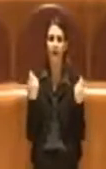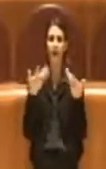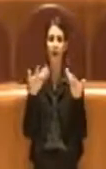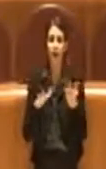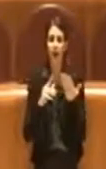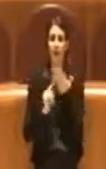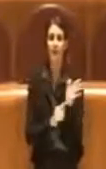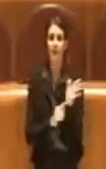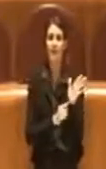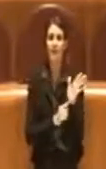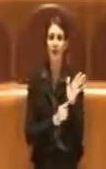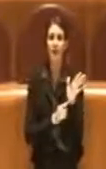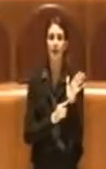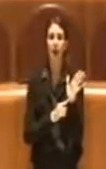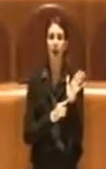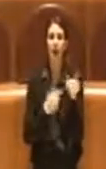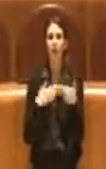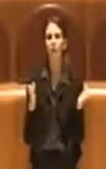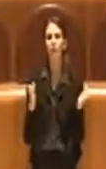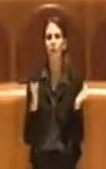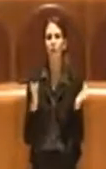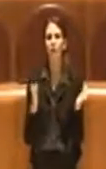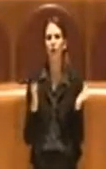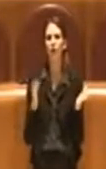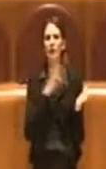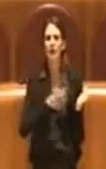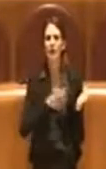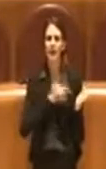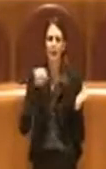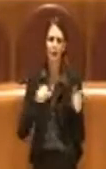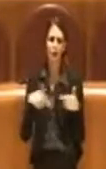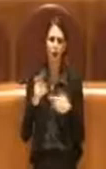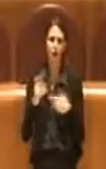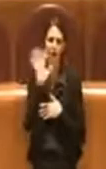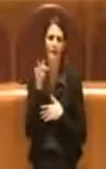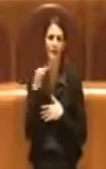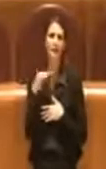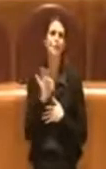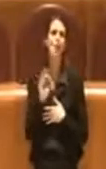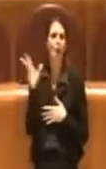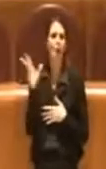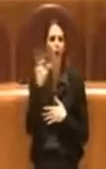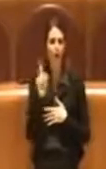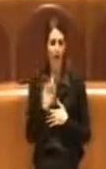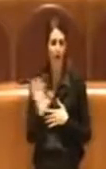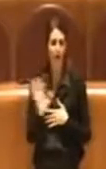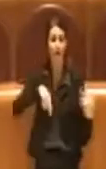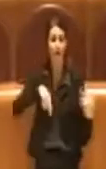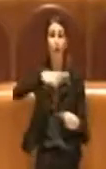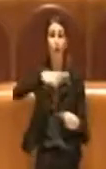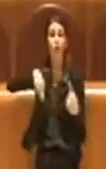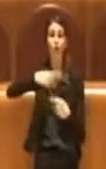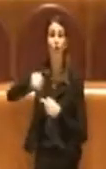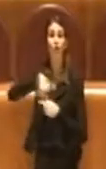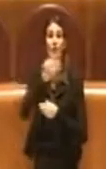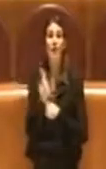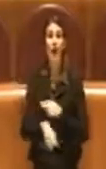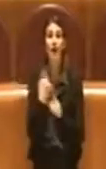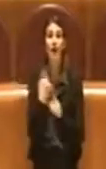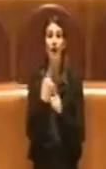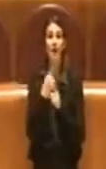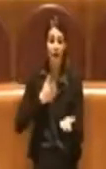Faccio un esempio, se no non si capisce. Allora, c'è il Giro d'Italia, deve passare sui San Pietrini. Il